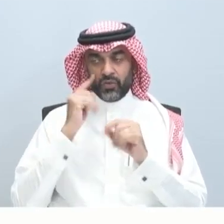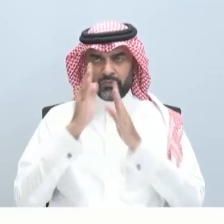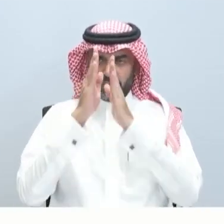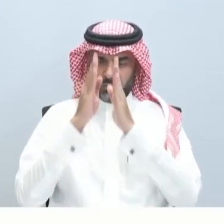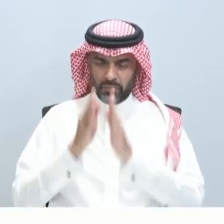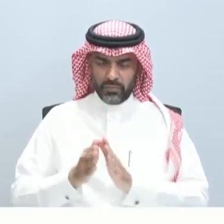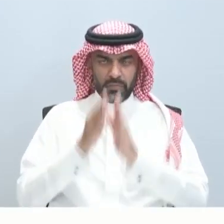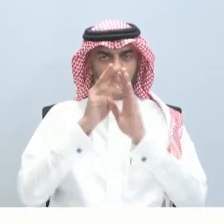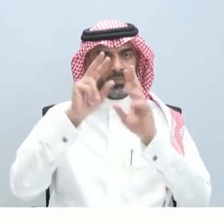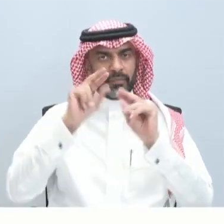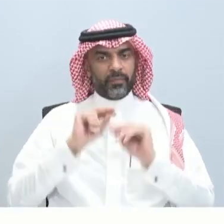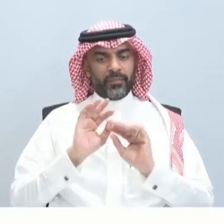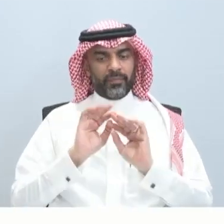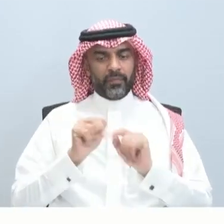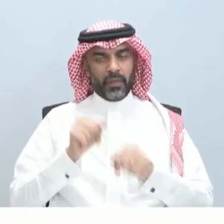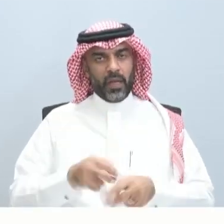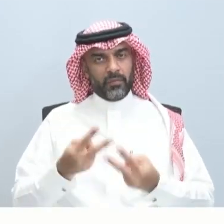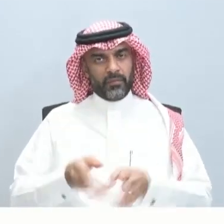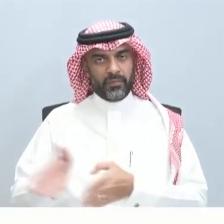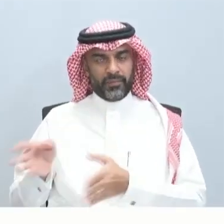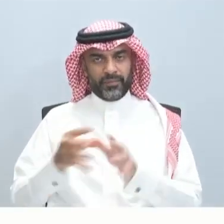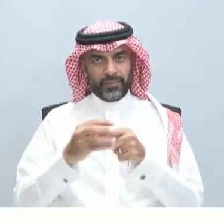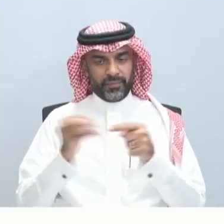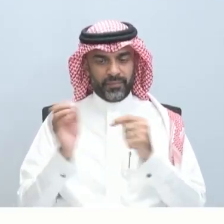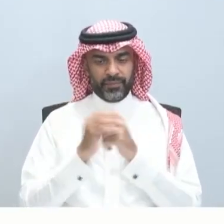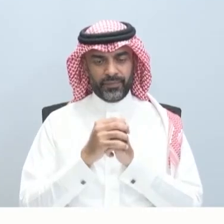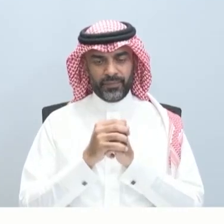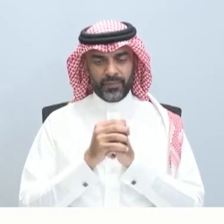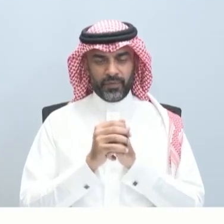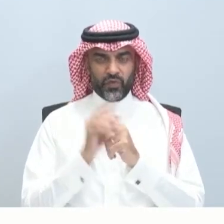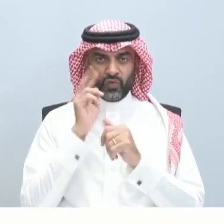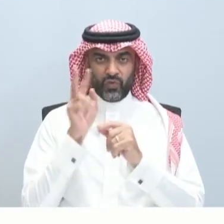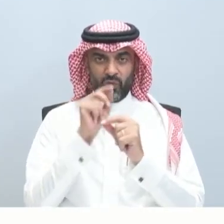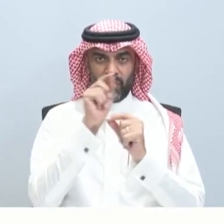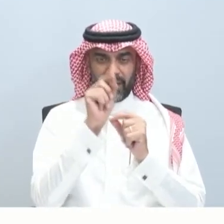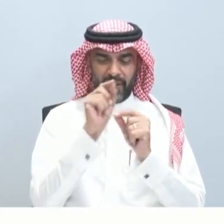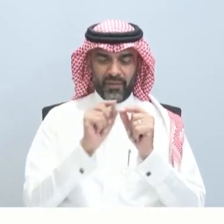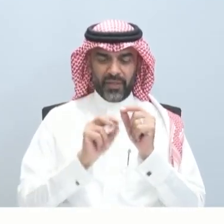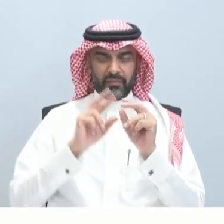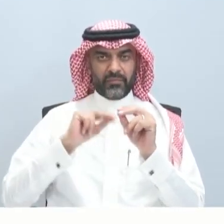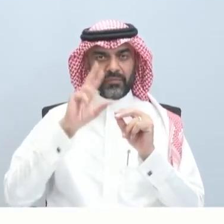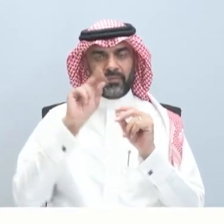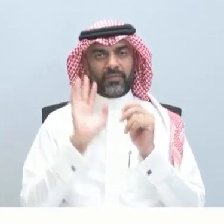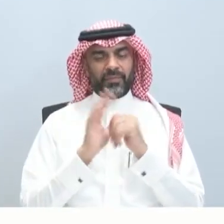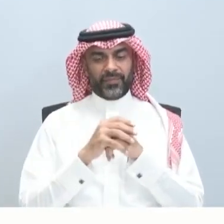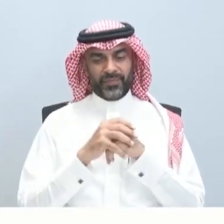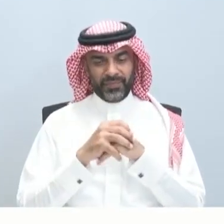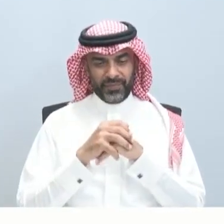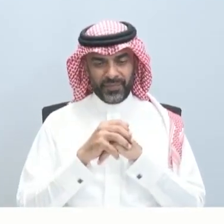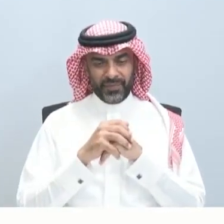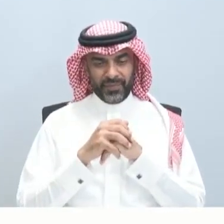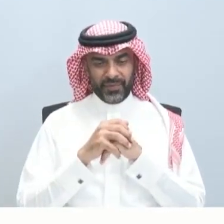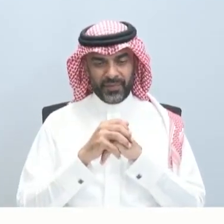من مئه الان نطرح يا ابطال لاحظوا وضعنا الفاصله تحت الفاصله تحت الاحاد اجزاء العشره تحت اجزاء العشره